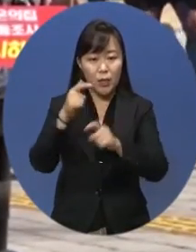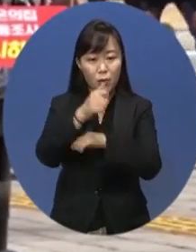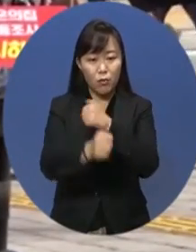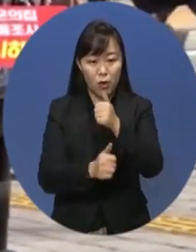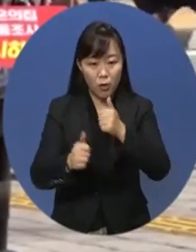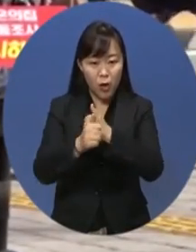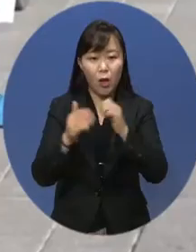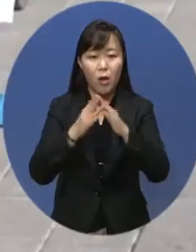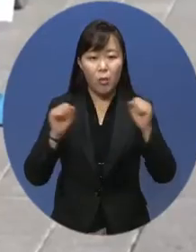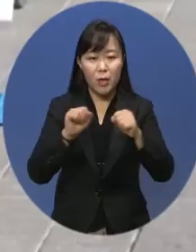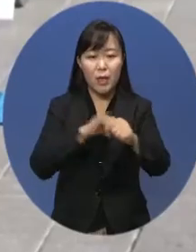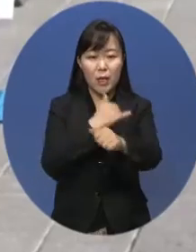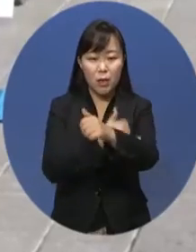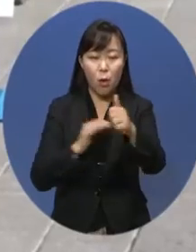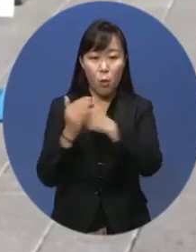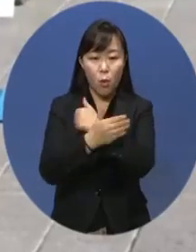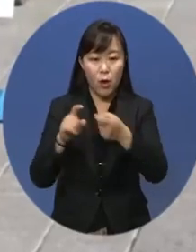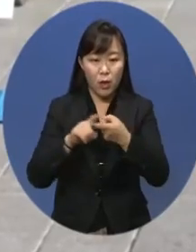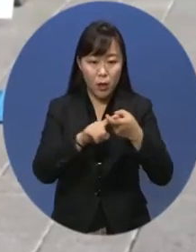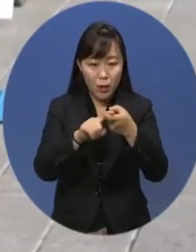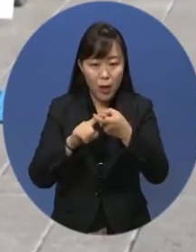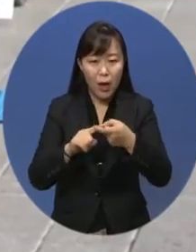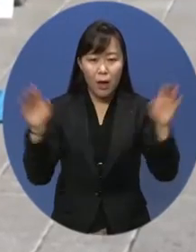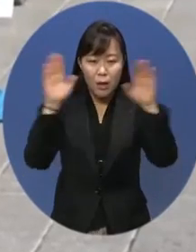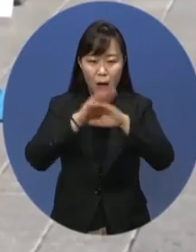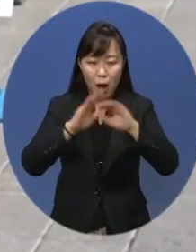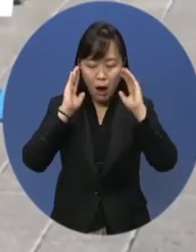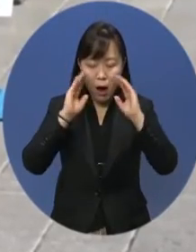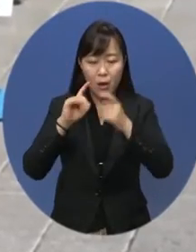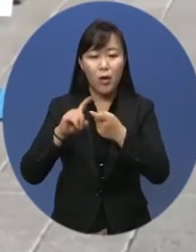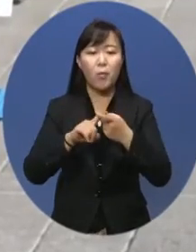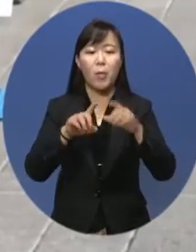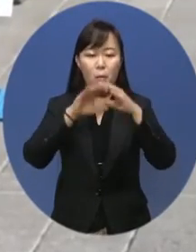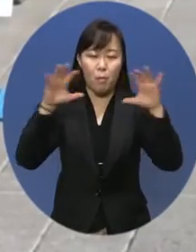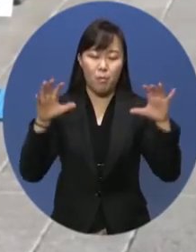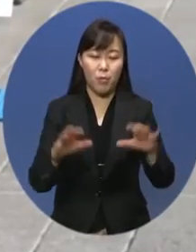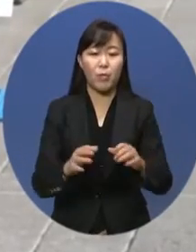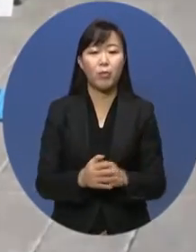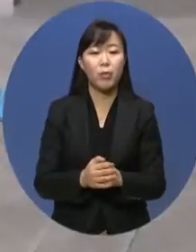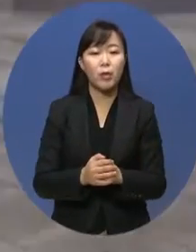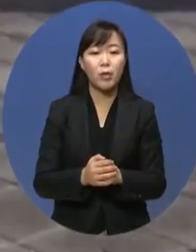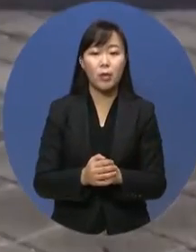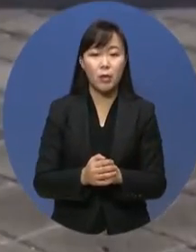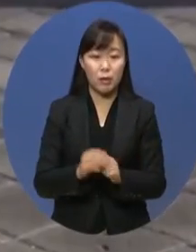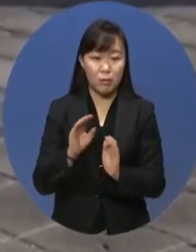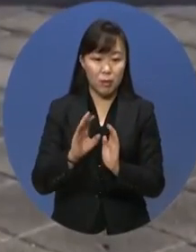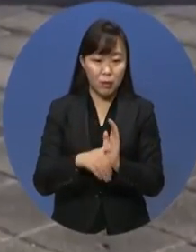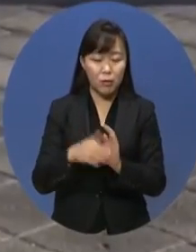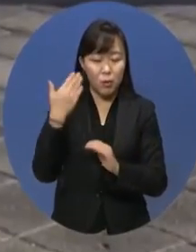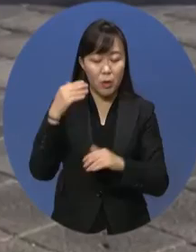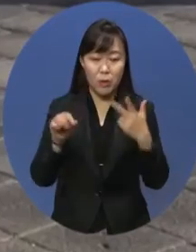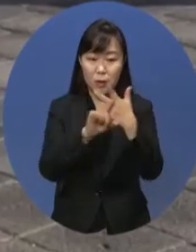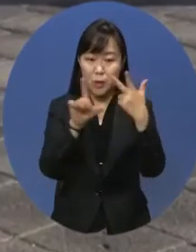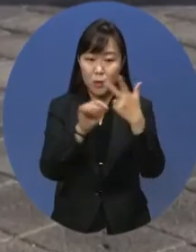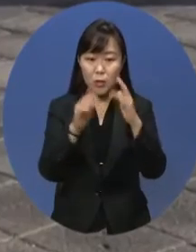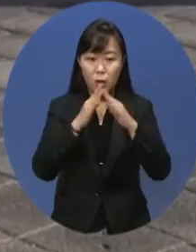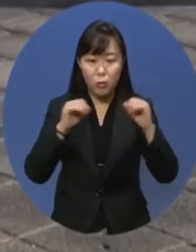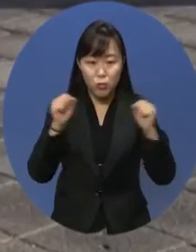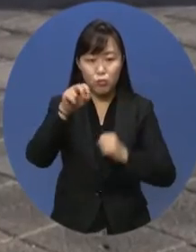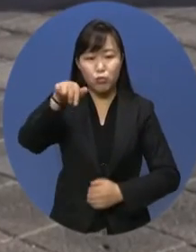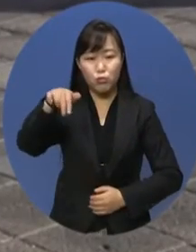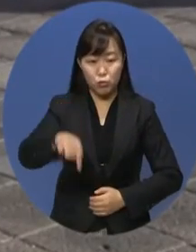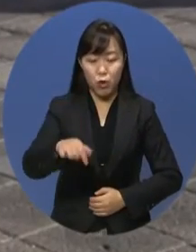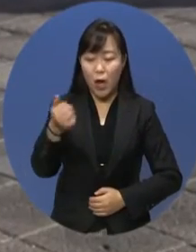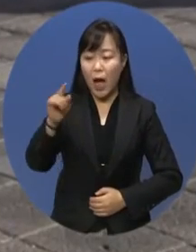인권 오모 연대 전국 장애인 약 협의회 등이 참석했습니다 이번 시위는 지난 7월 전라북도 무주